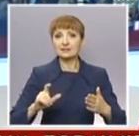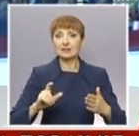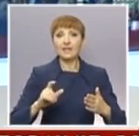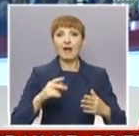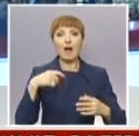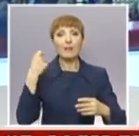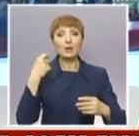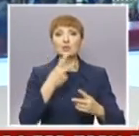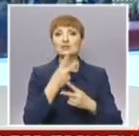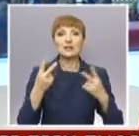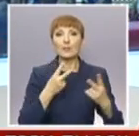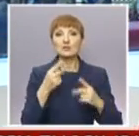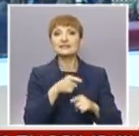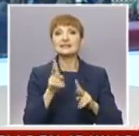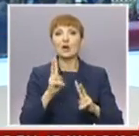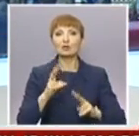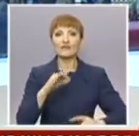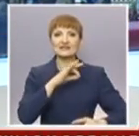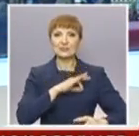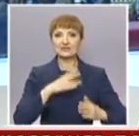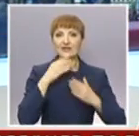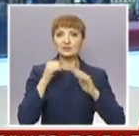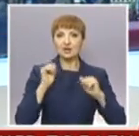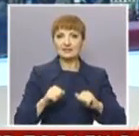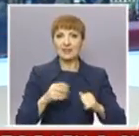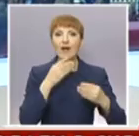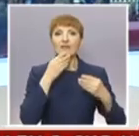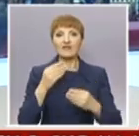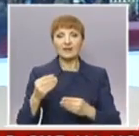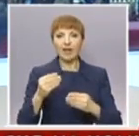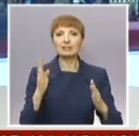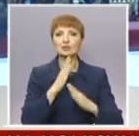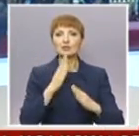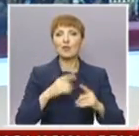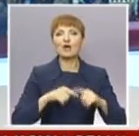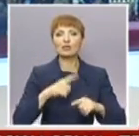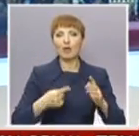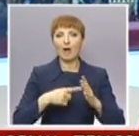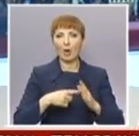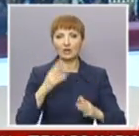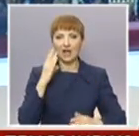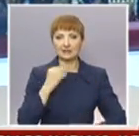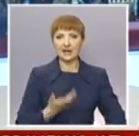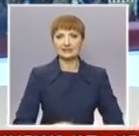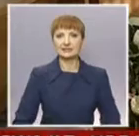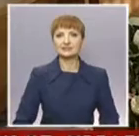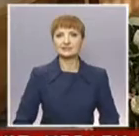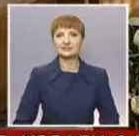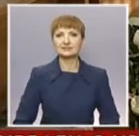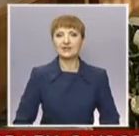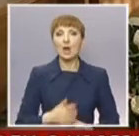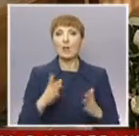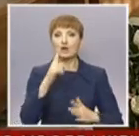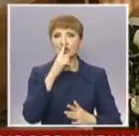Айерки Ермек прокрутила посты тех, кто воспользовался своим шансом повлиять на судьбу родного города.